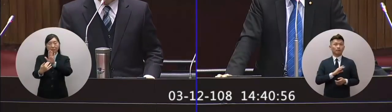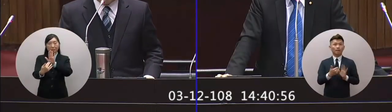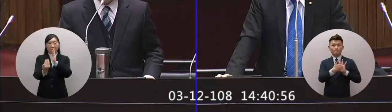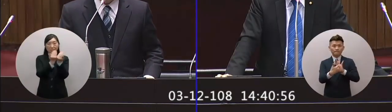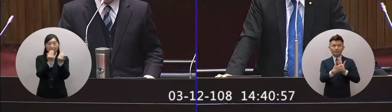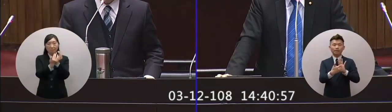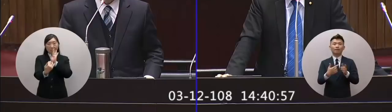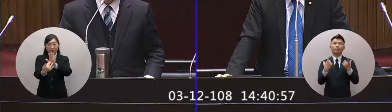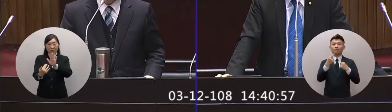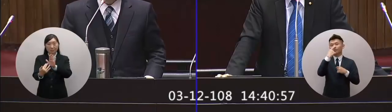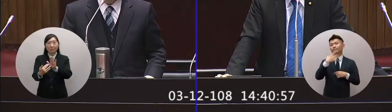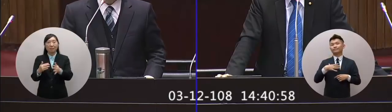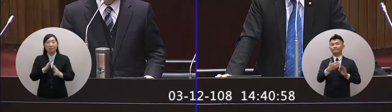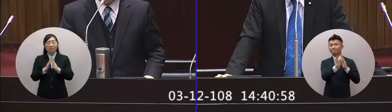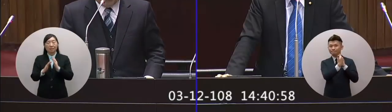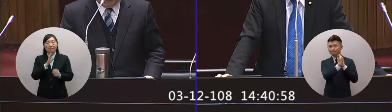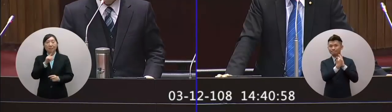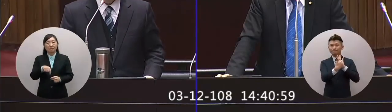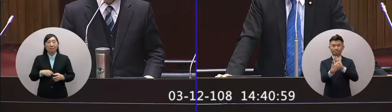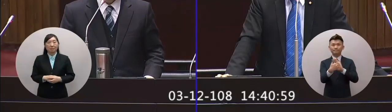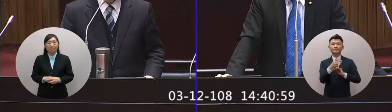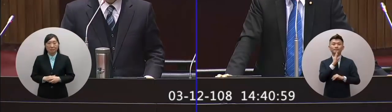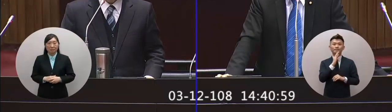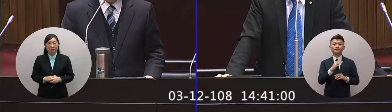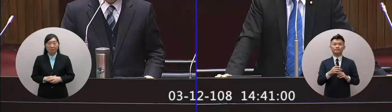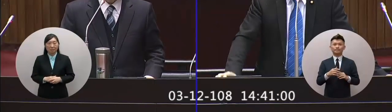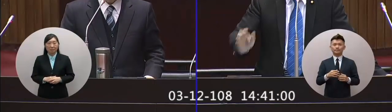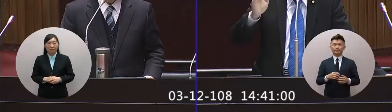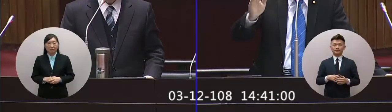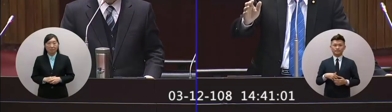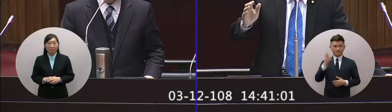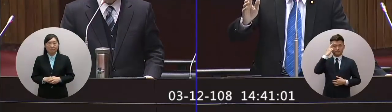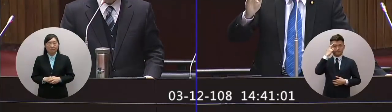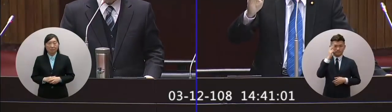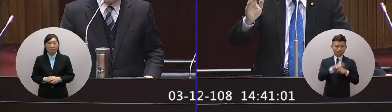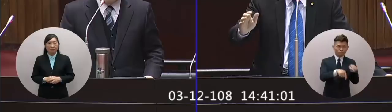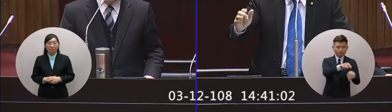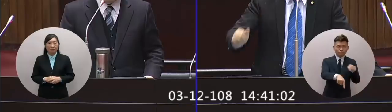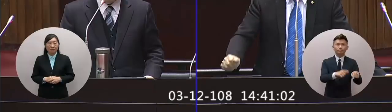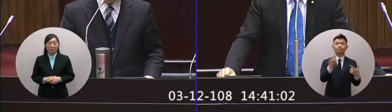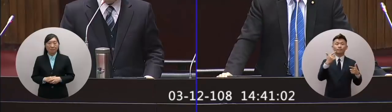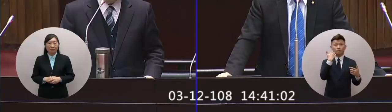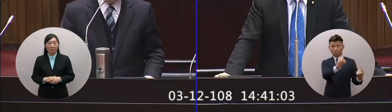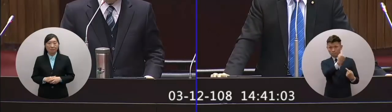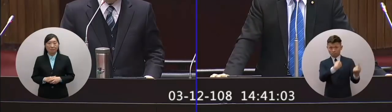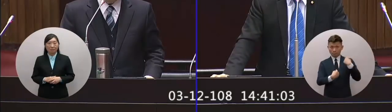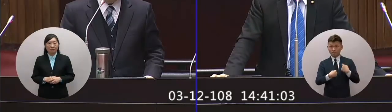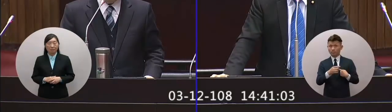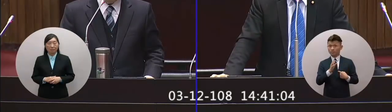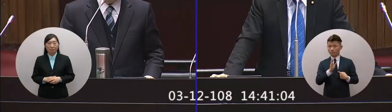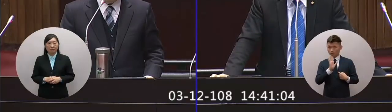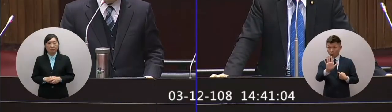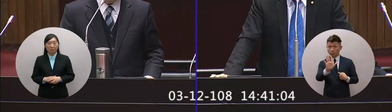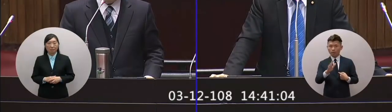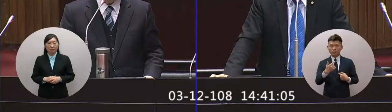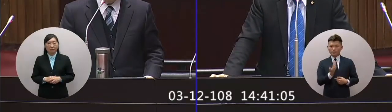的避，躲避的避， 我知道躲避的避，还避战，我们就是不去欺负人家，人家真的欺负到我们的头上的时候，